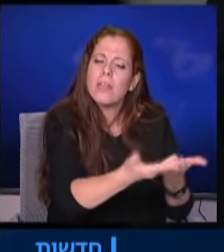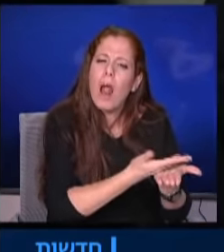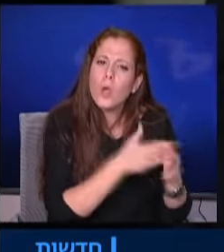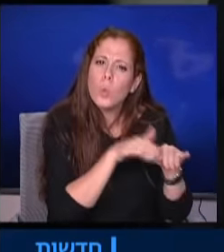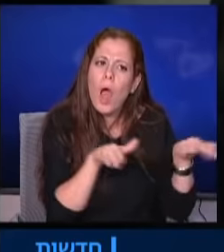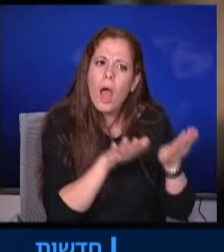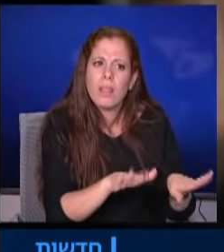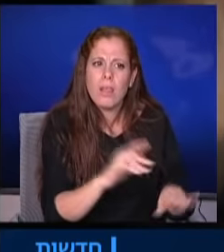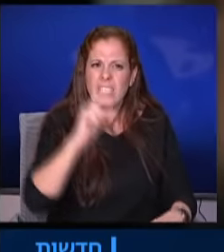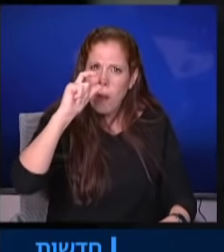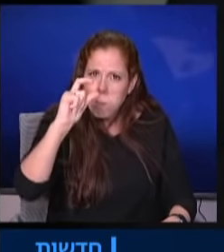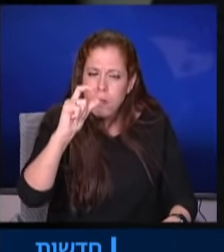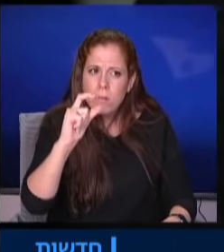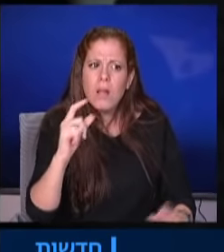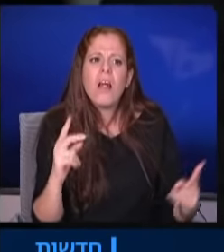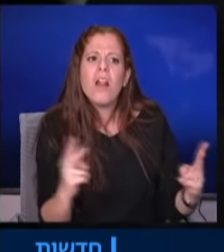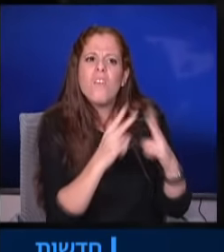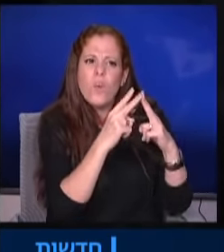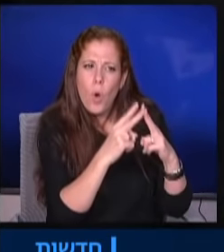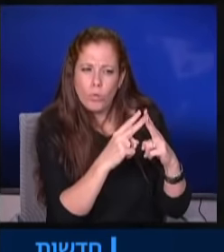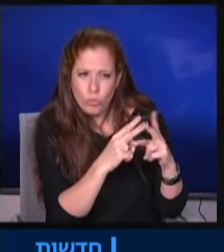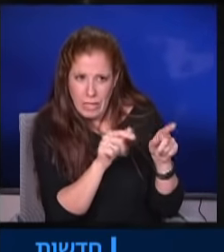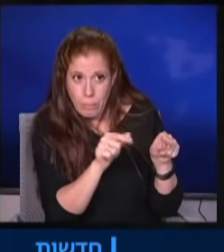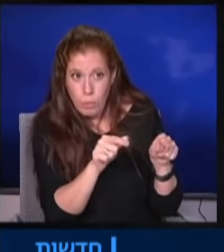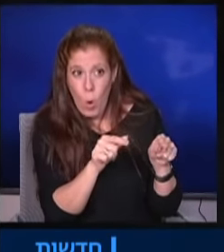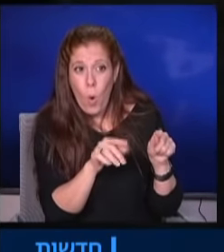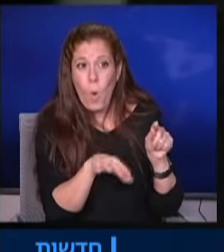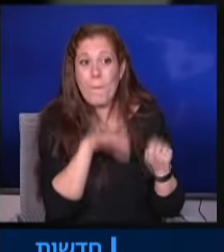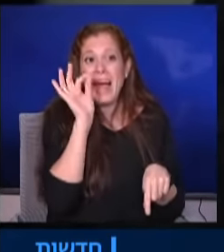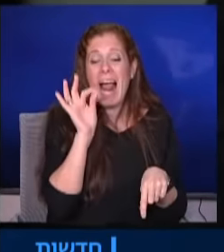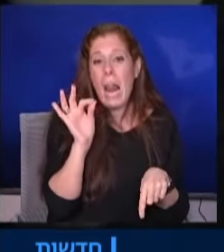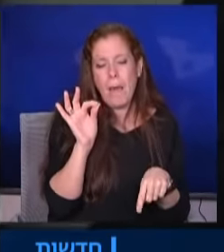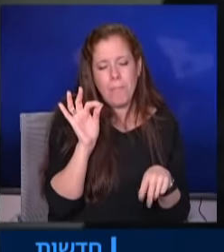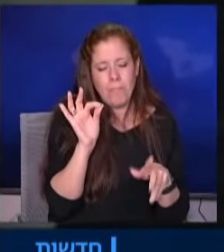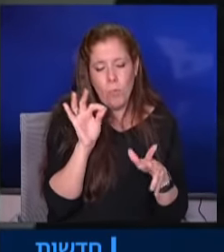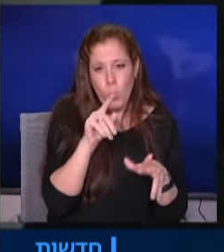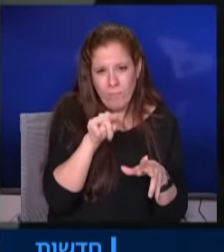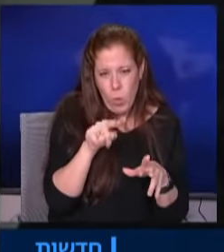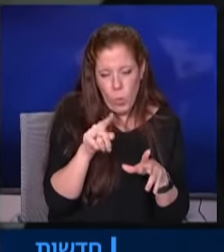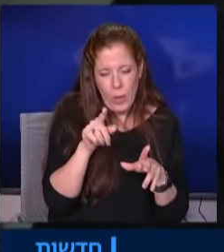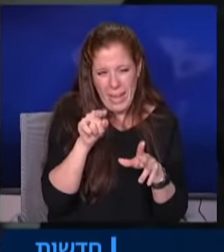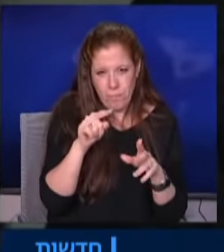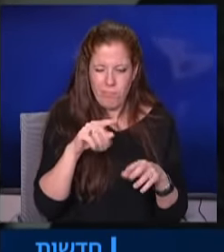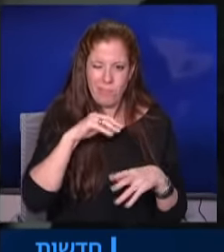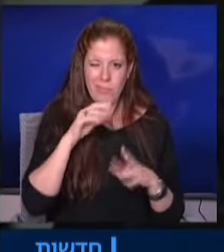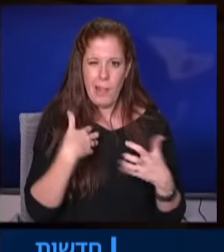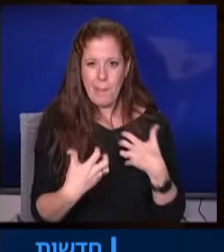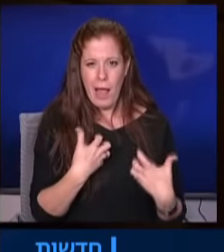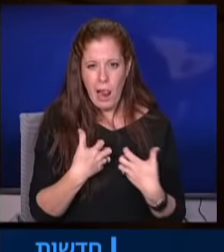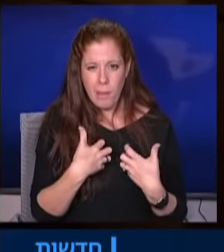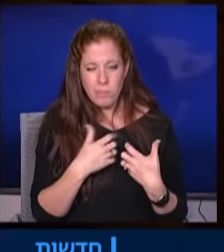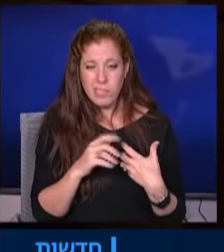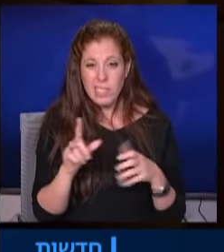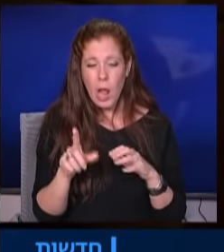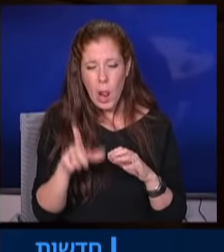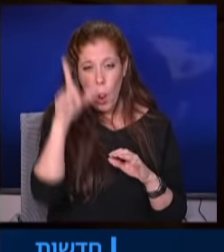כזה אובי, לפגוש את אגם, שבו הוא מגלם לוזר שרוצה לפגוש את אגם רוטברג הדוגמנית. ואני פשוט נפלתי.